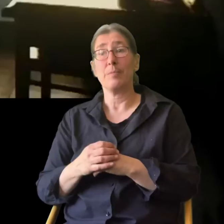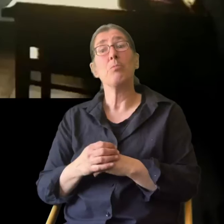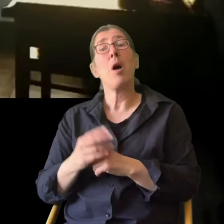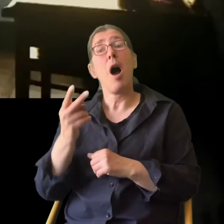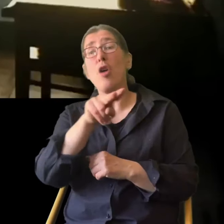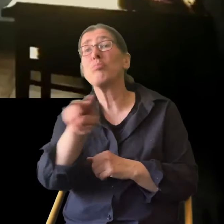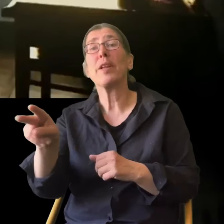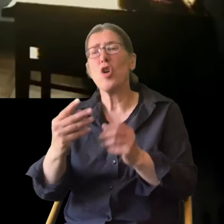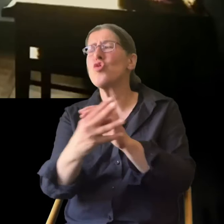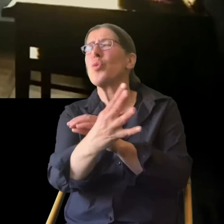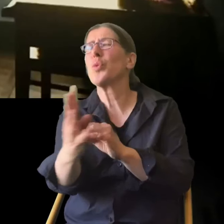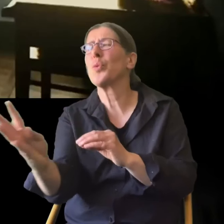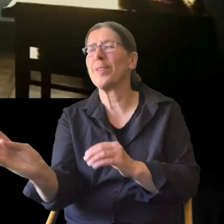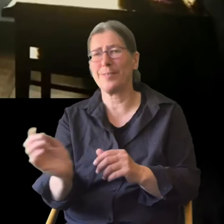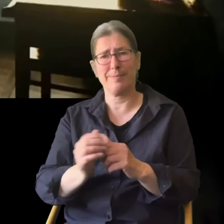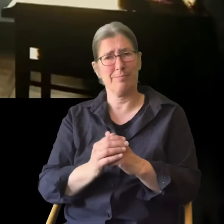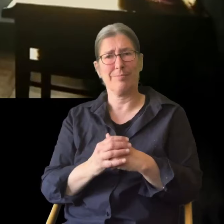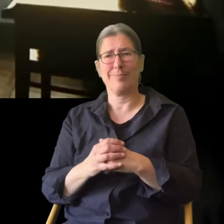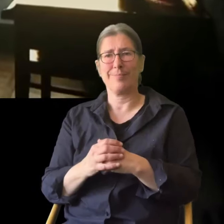Mit Blick ins Grüne.